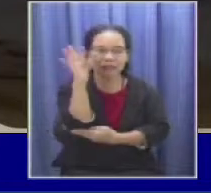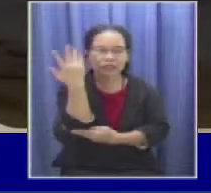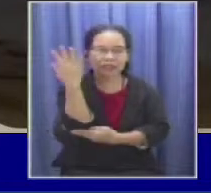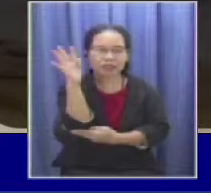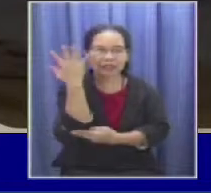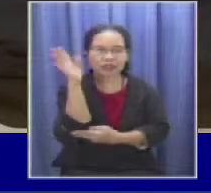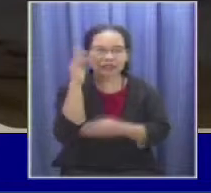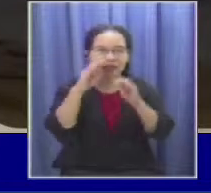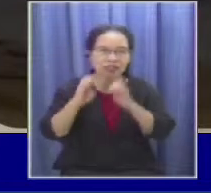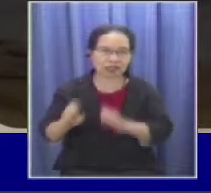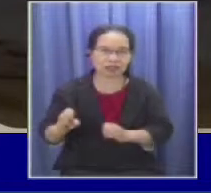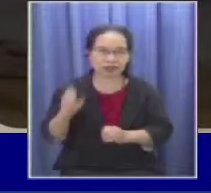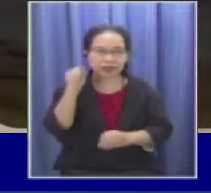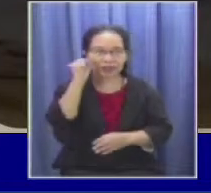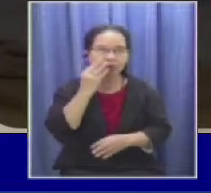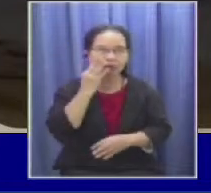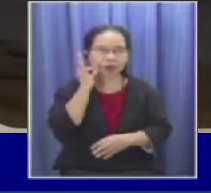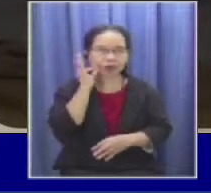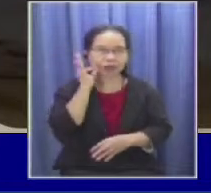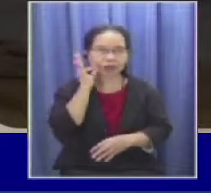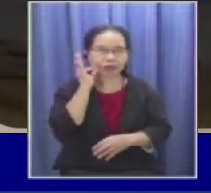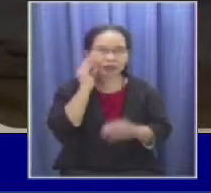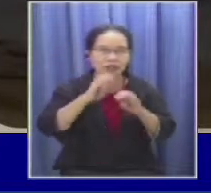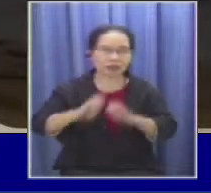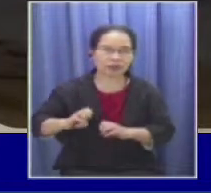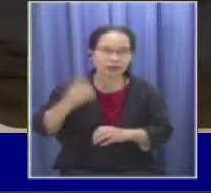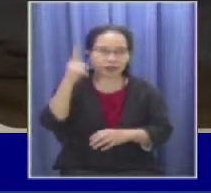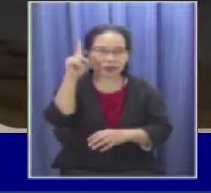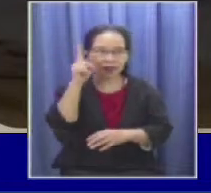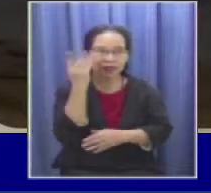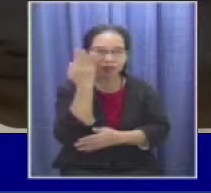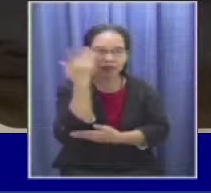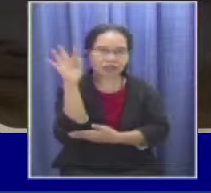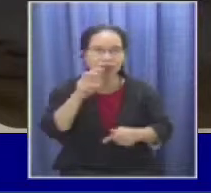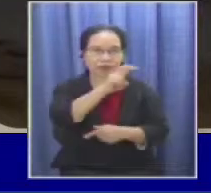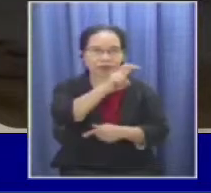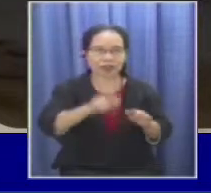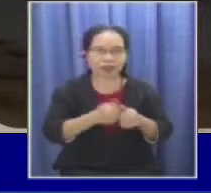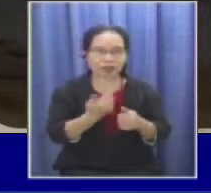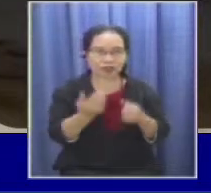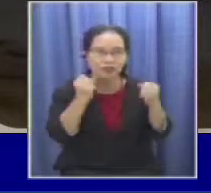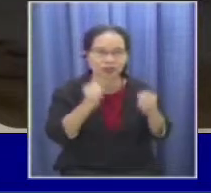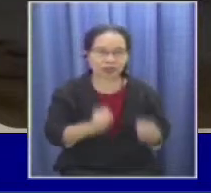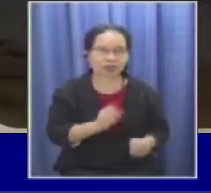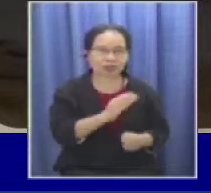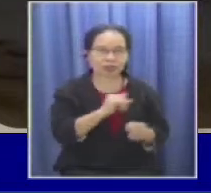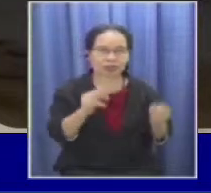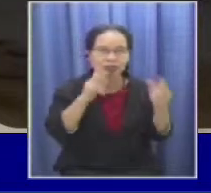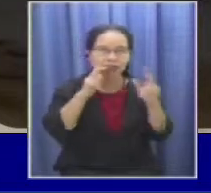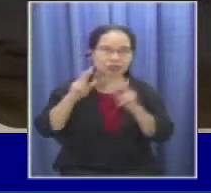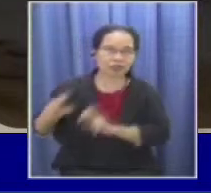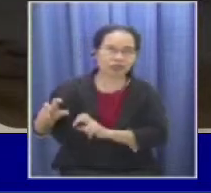naaba aye ababane na dua no aba na wadi hunu dua koro